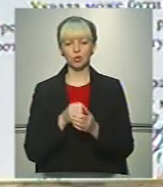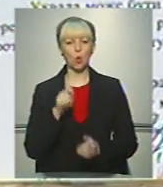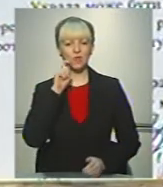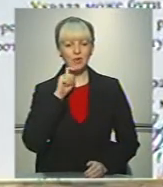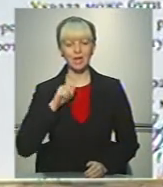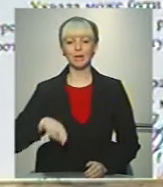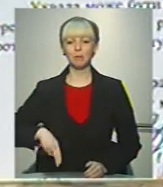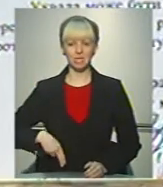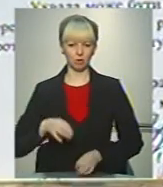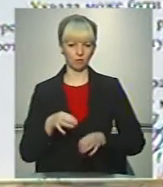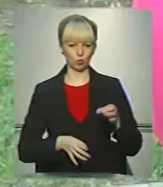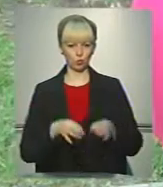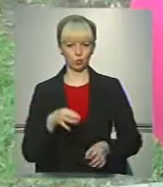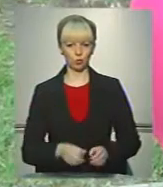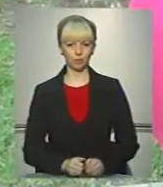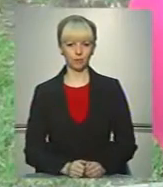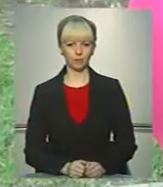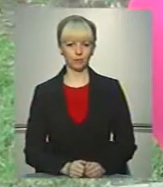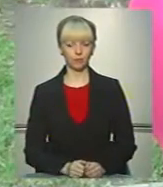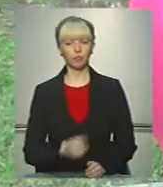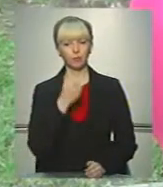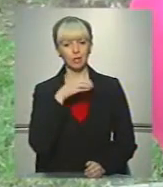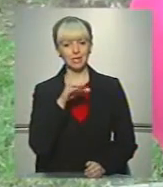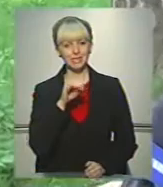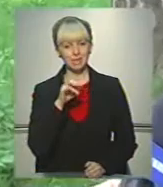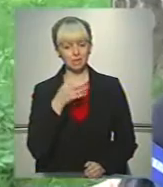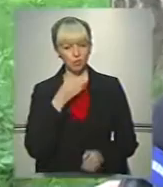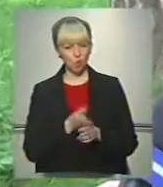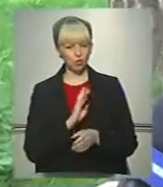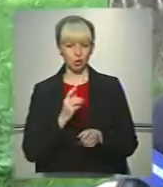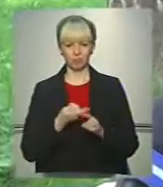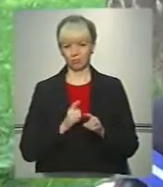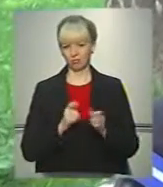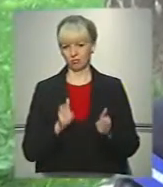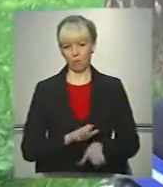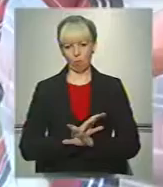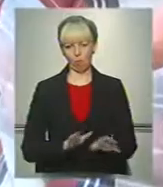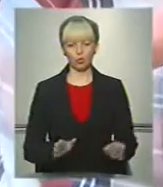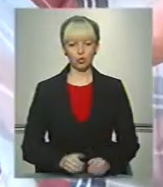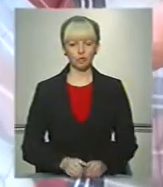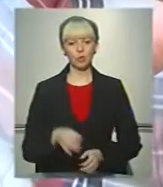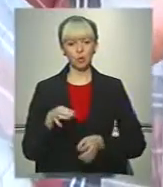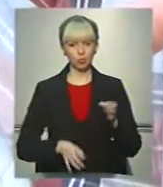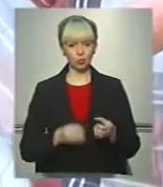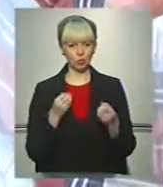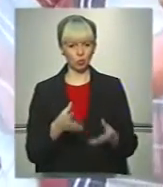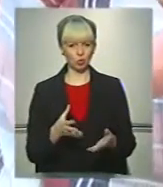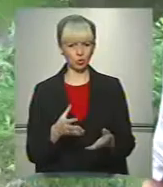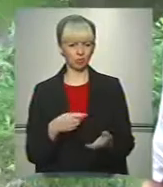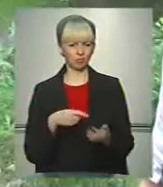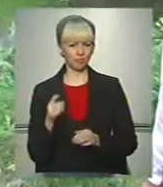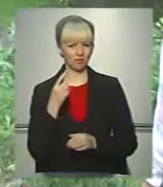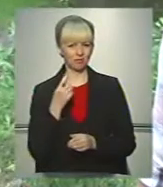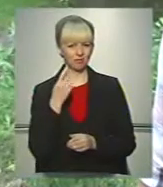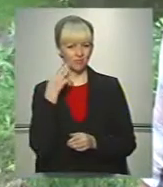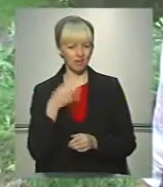Вінницького адміністративного суду. Пан Сергій, в свою чергу, з цим не погоджується. Суд просто пішов в наглую,